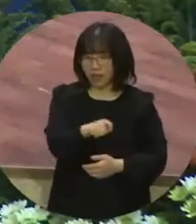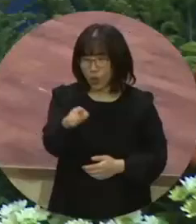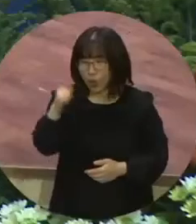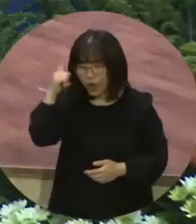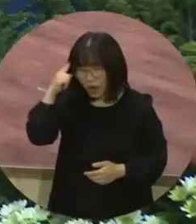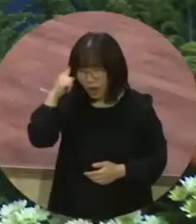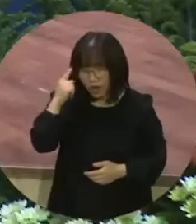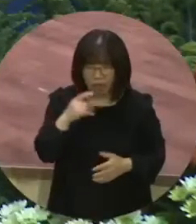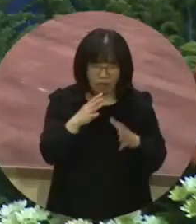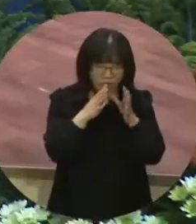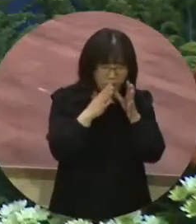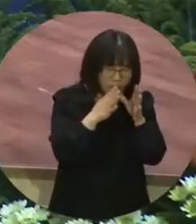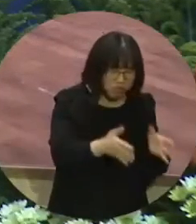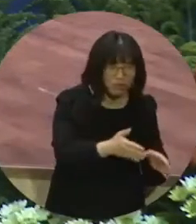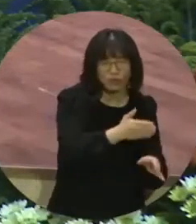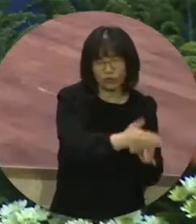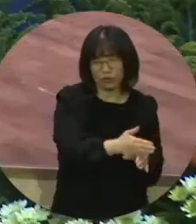있어서 그래요.